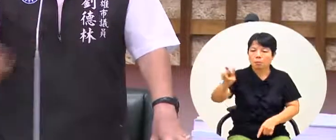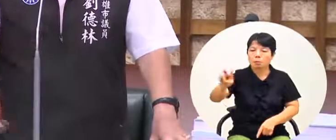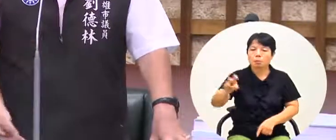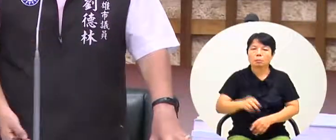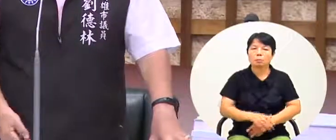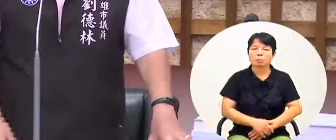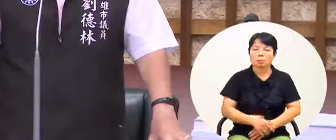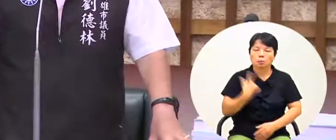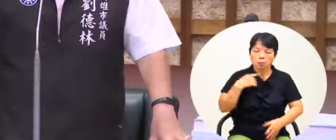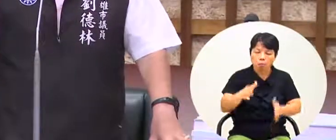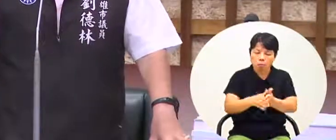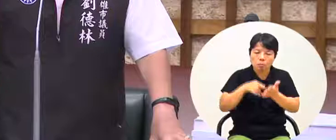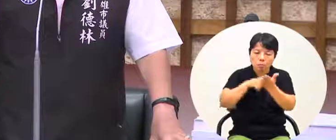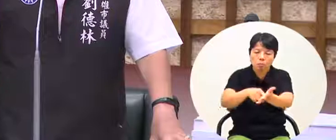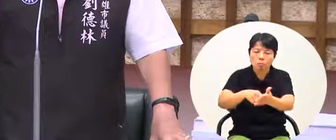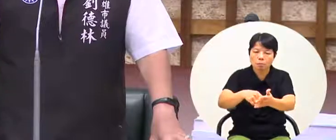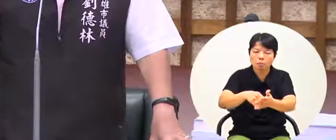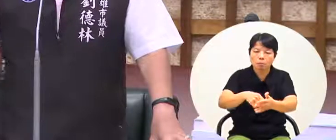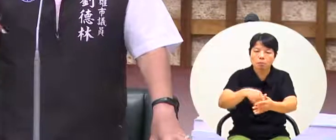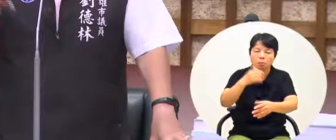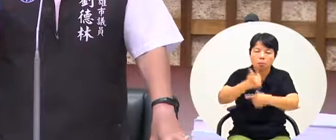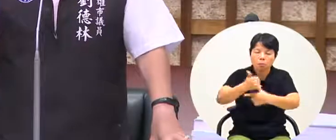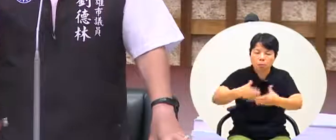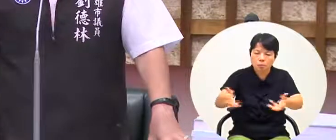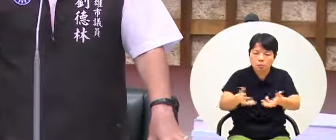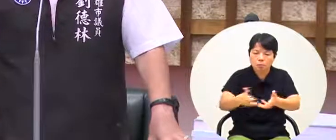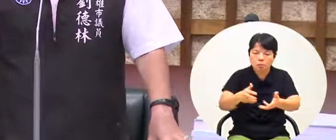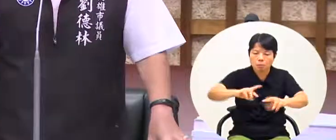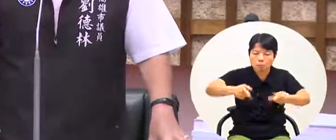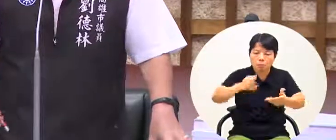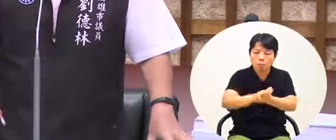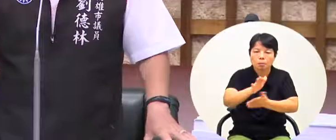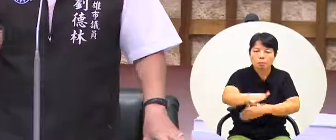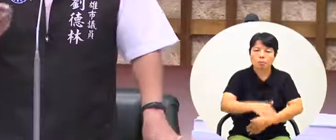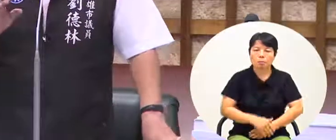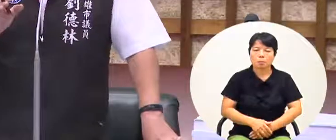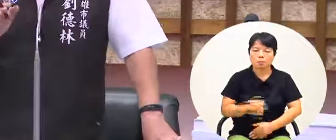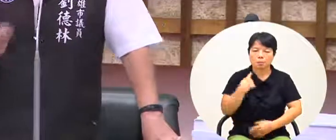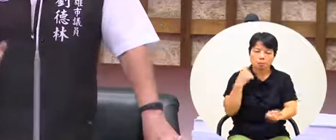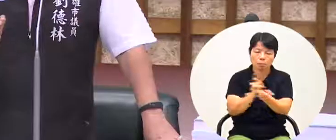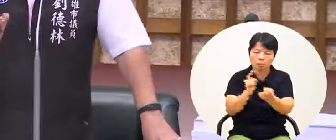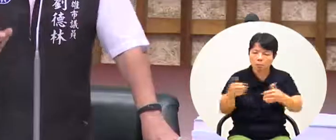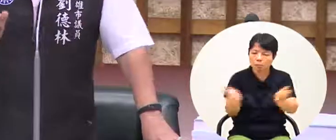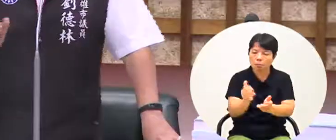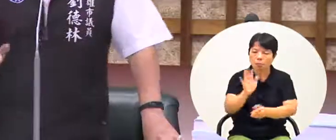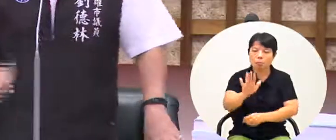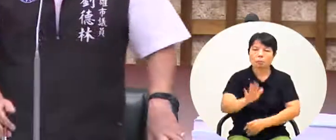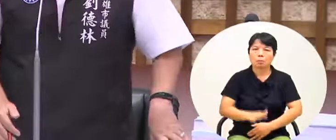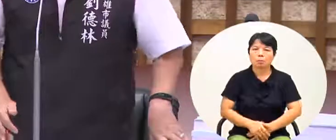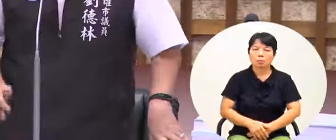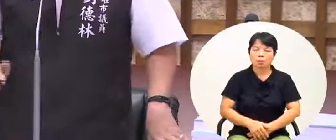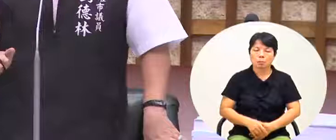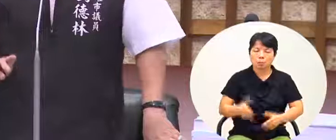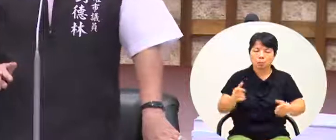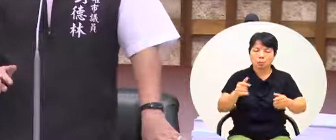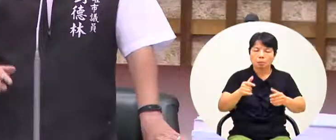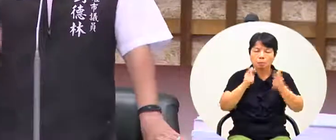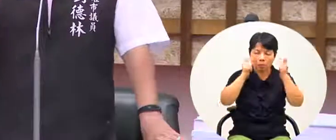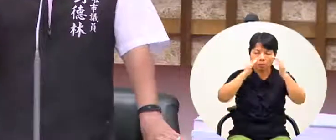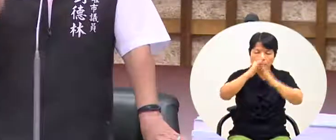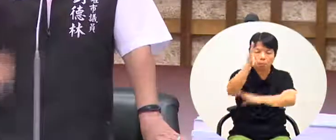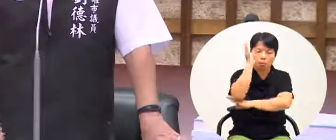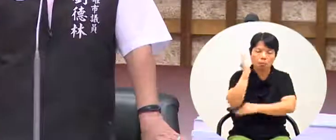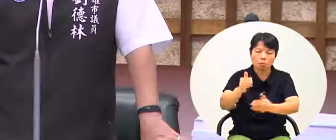重新改建之后，他所面临的问题，那政府又在面对的一个一直在推动的所谓